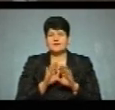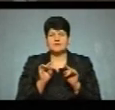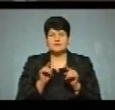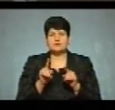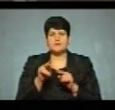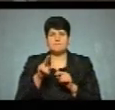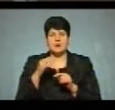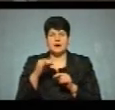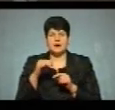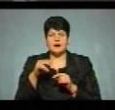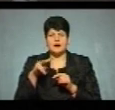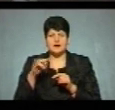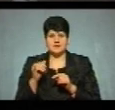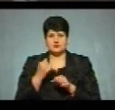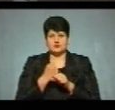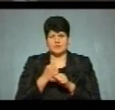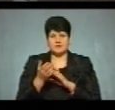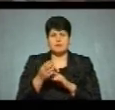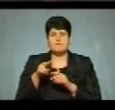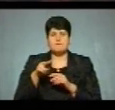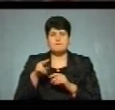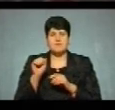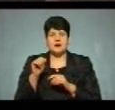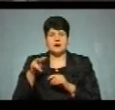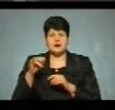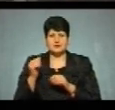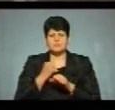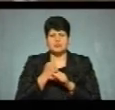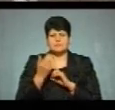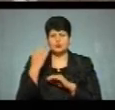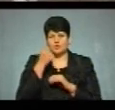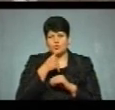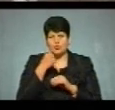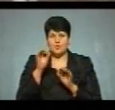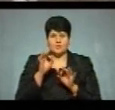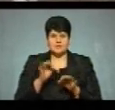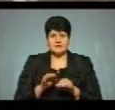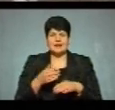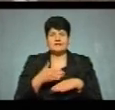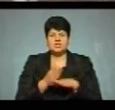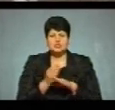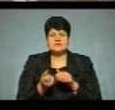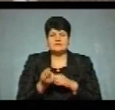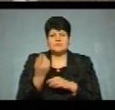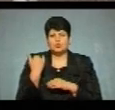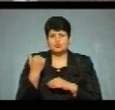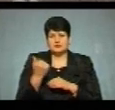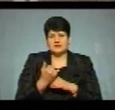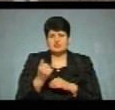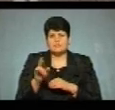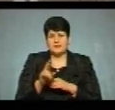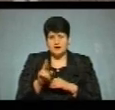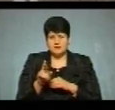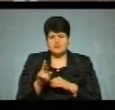забивали палі, тому що палі були забиті ще минулого року восени, а тріщини з'явилися буквально минулого тижня в п'ятницю.